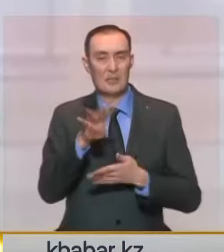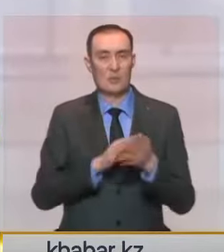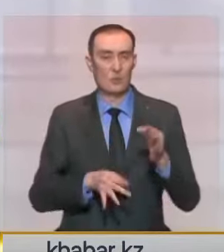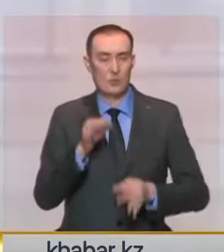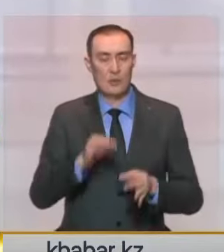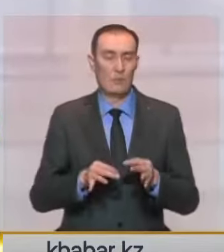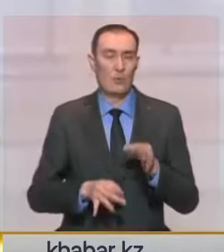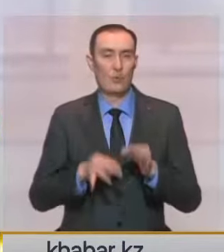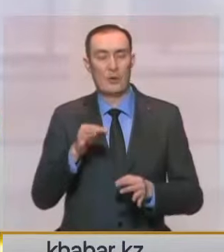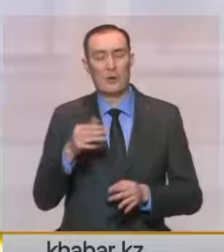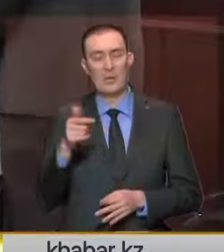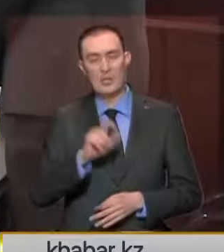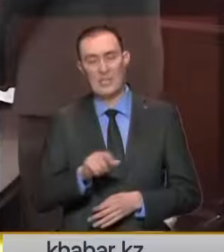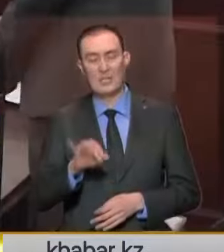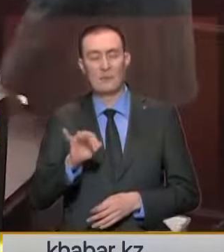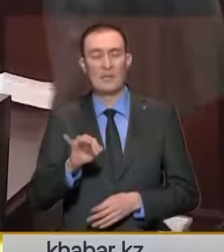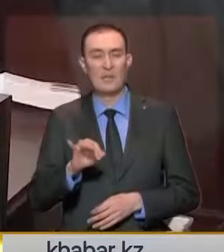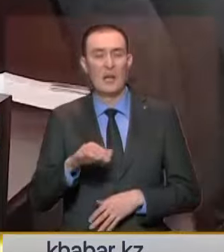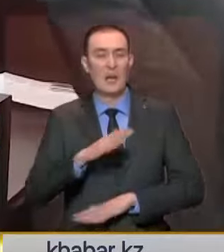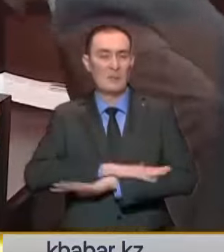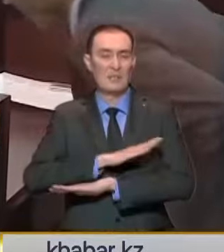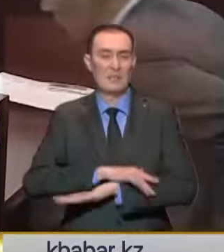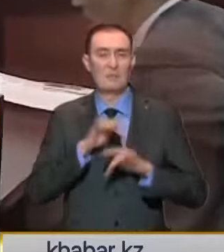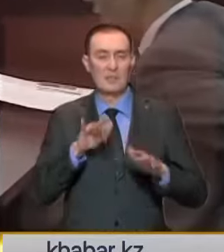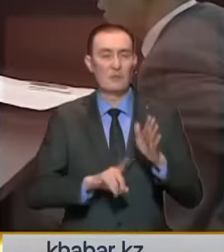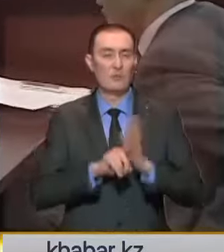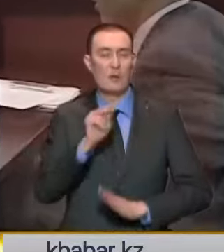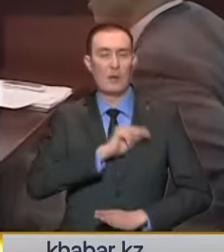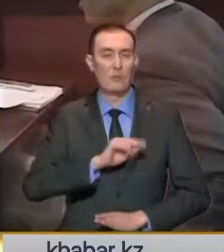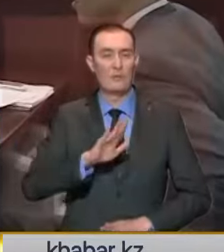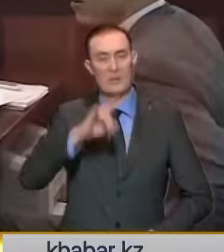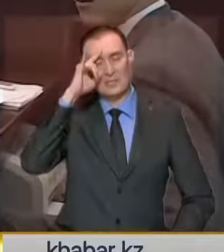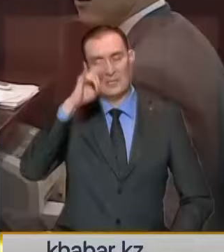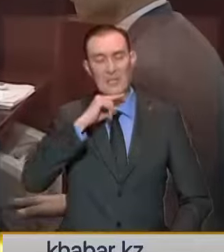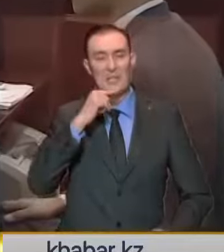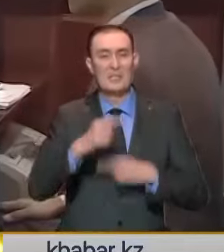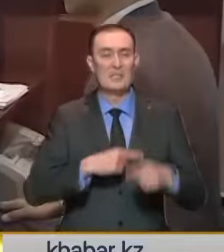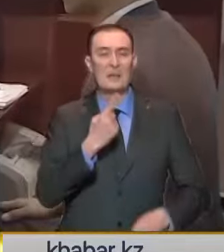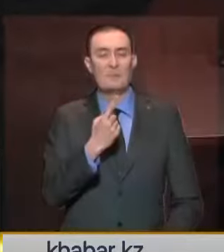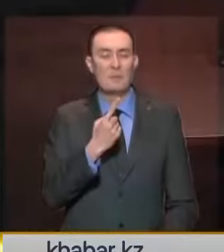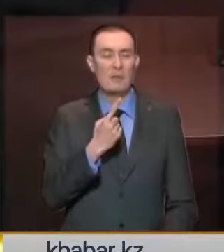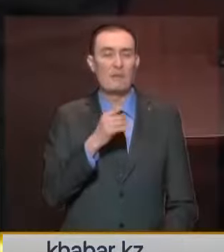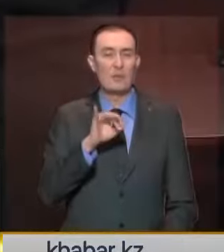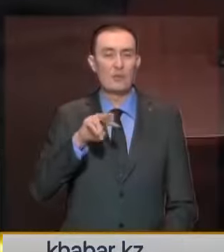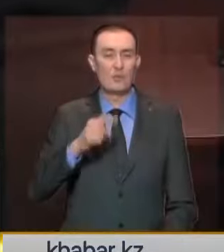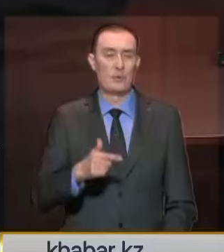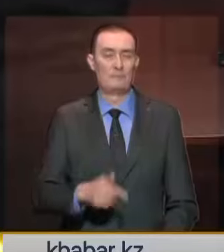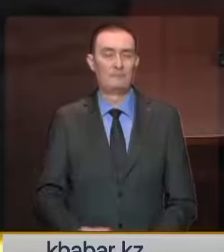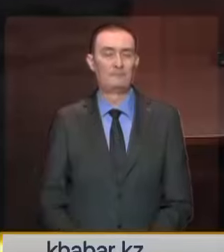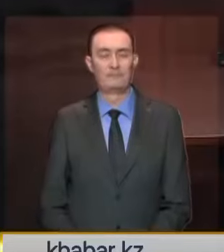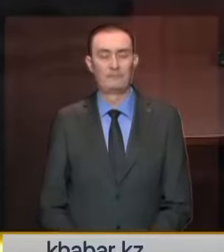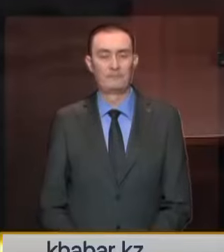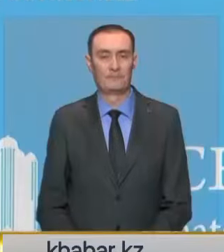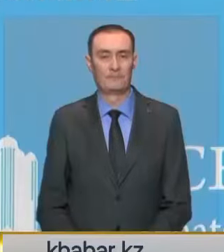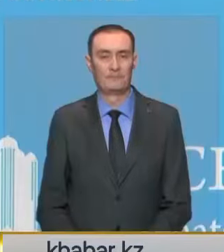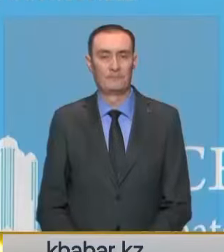по уголовным, гражданским и административным делам заработают в Казахстане уже с 1 июля будущего года.